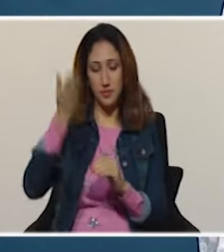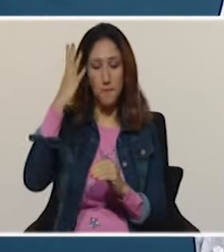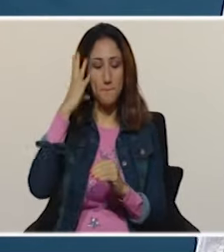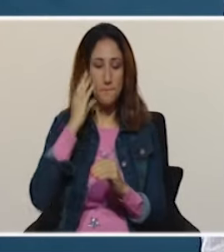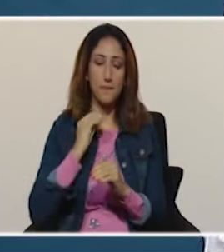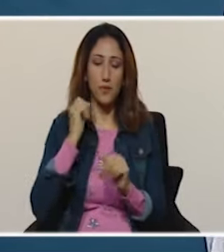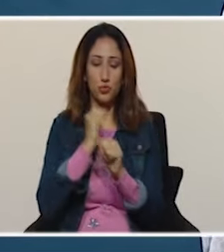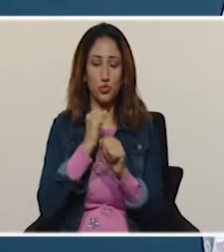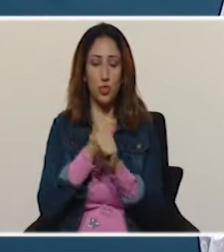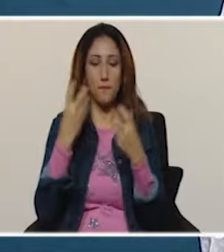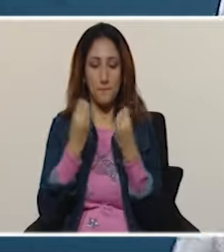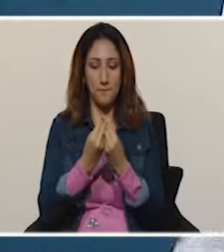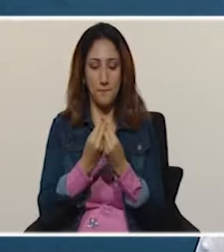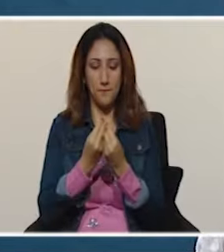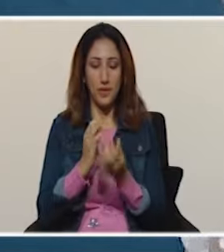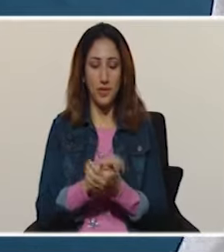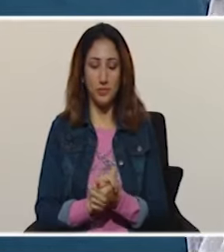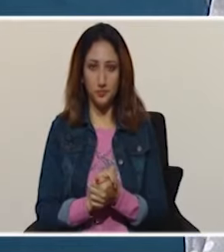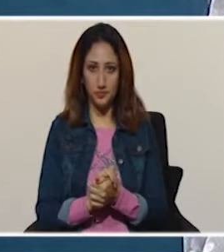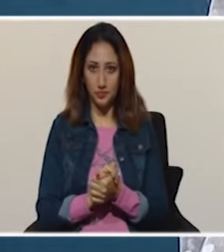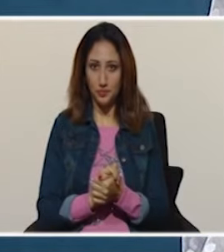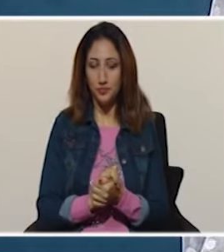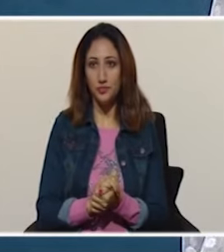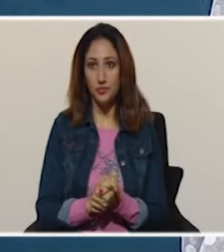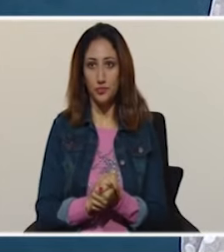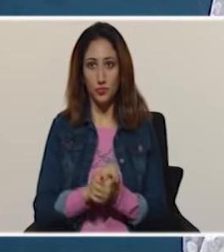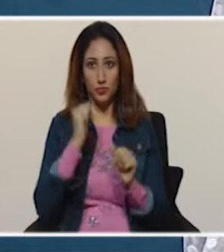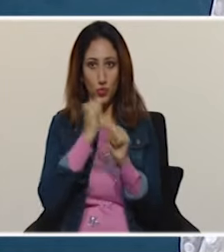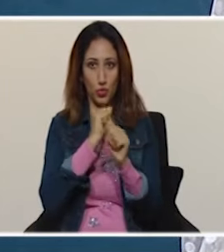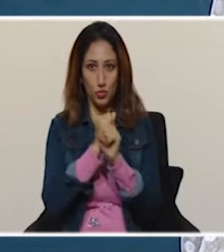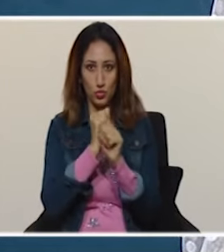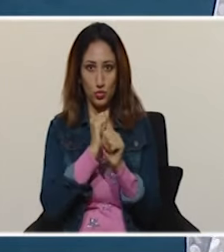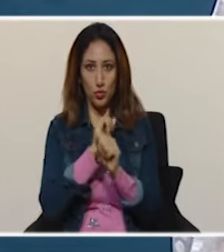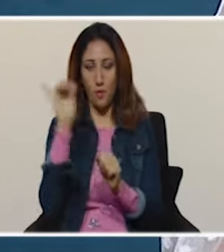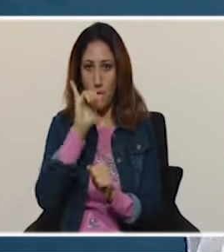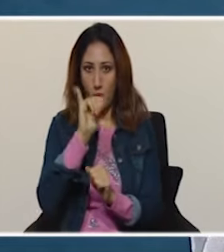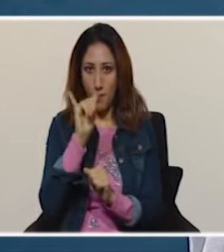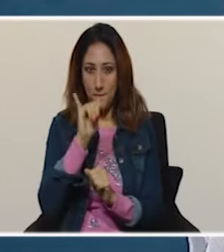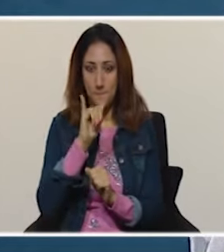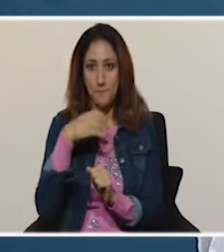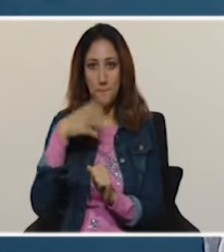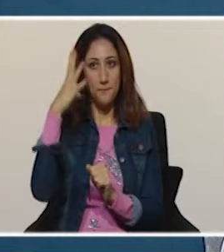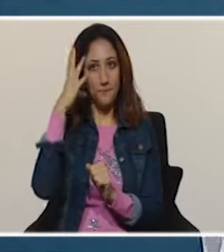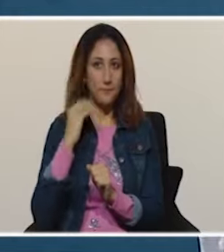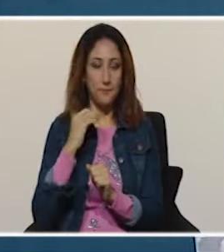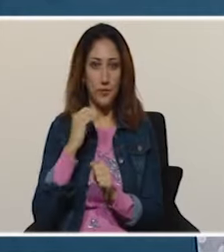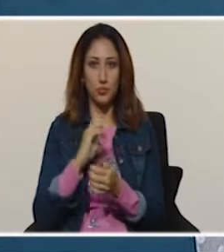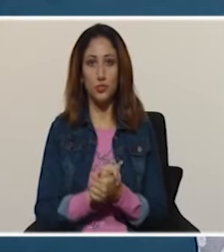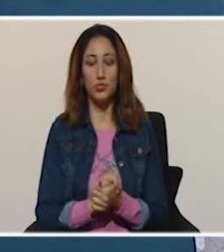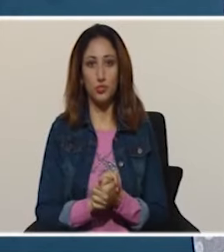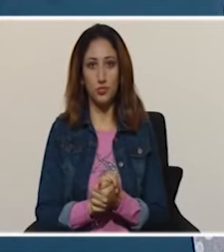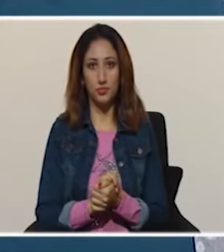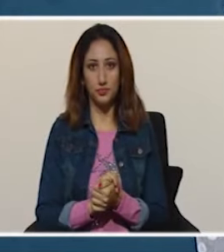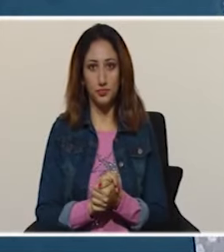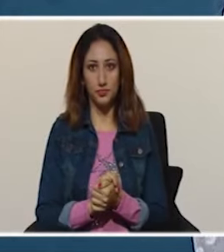دلوقتي دور قدمني بطريقة كثير كثير حلوة للجمهور المصري بالتحديد، وكان دور بيشبه كثير رزان يعني.